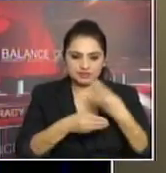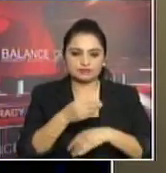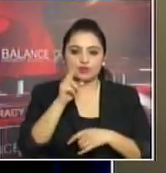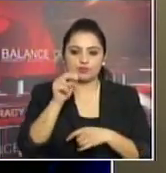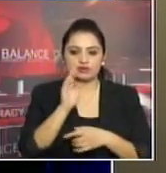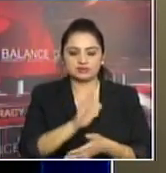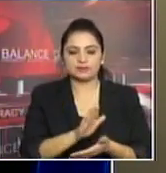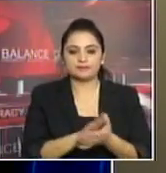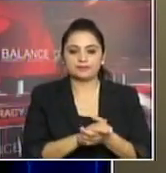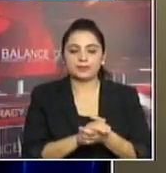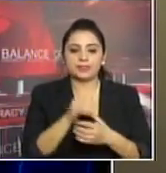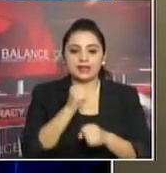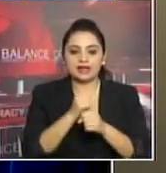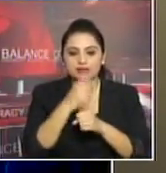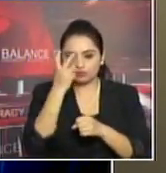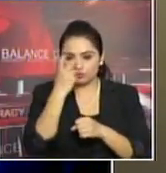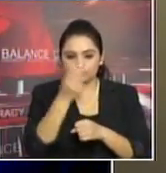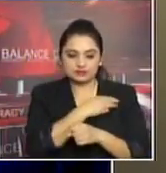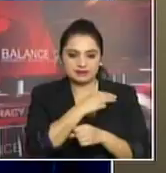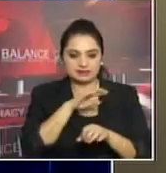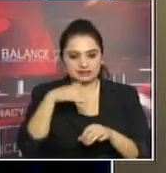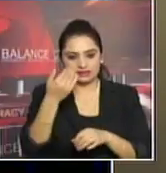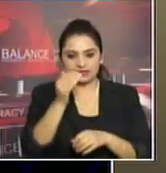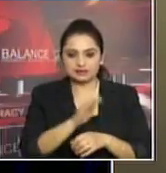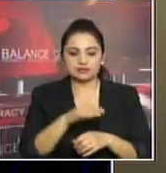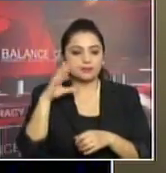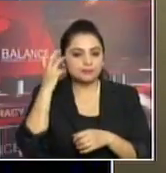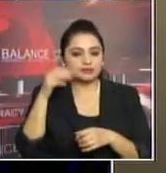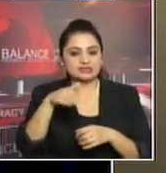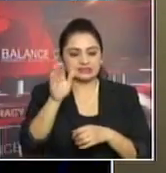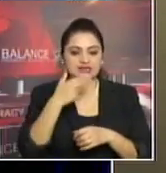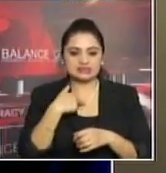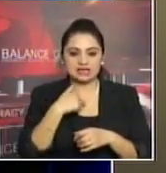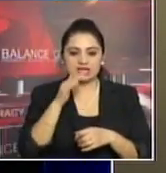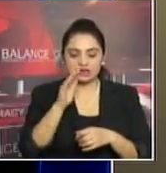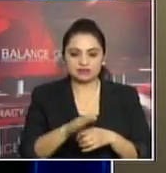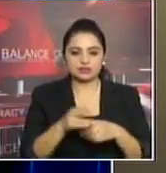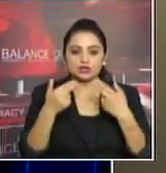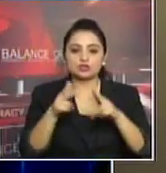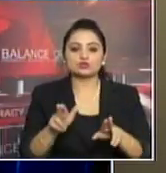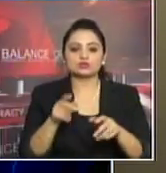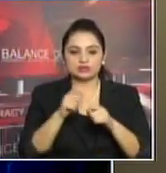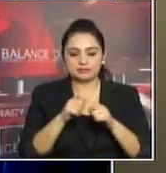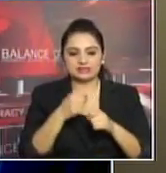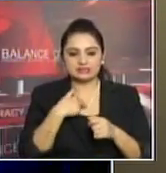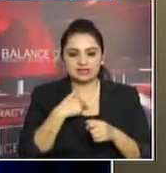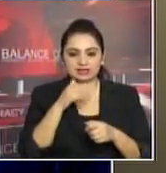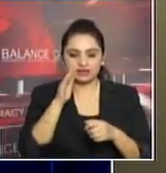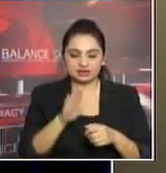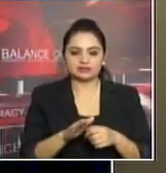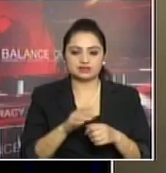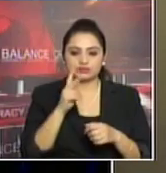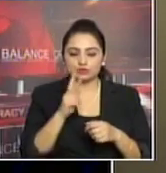यसमा के हो भने कामको खोजी मान्छेलाई छ, बाहिर जाने चाहना मान्छेलाई छ, स्वतन्त्र हुने चाहना छ, तर